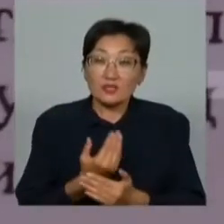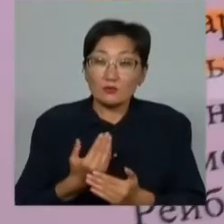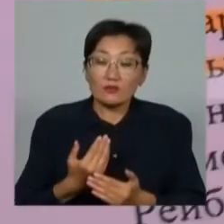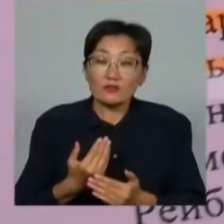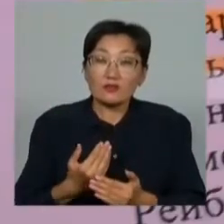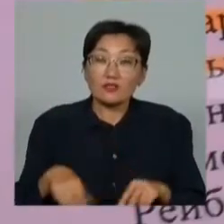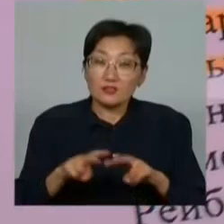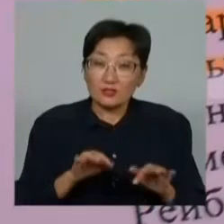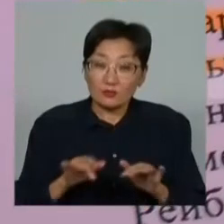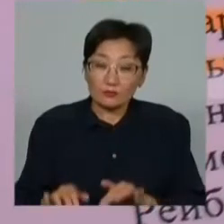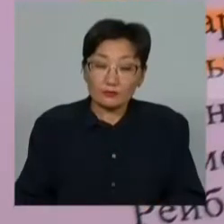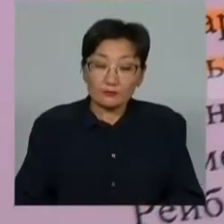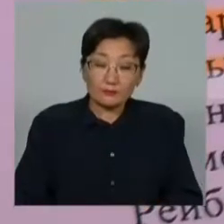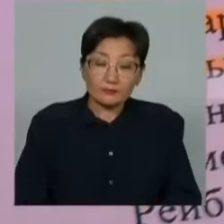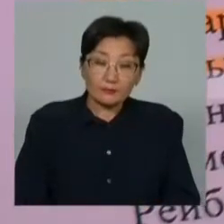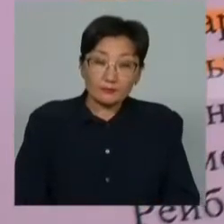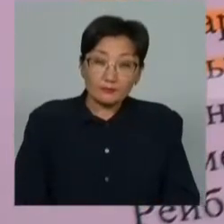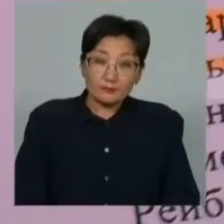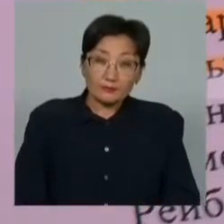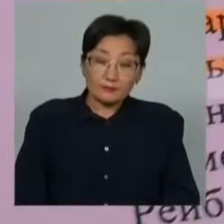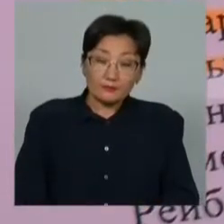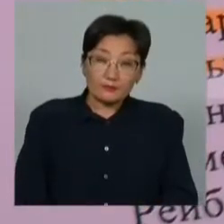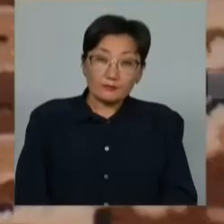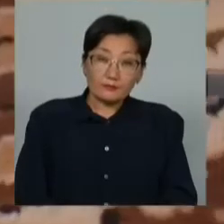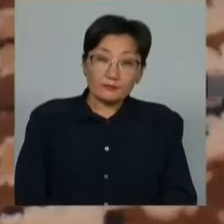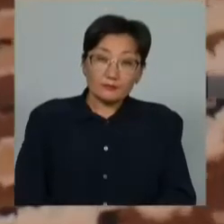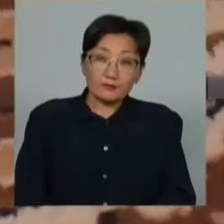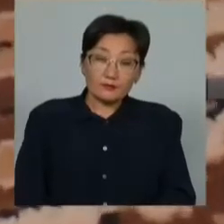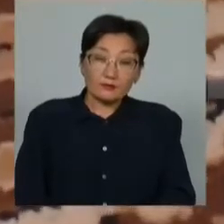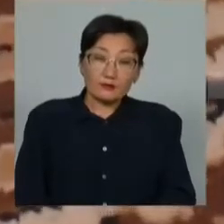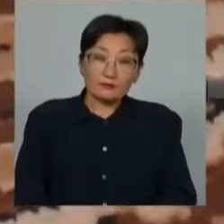расследование. Ануар Амангельдинов, Алина Нургожина, Северо-Казахстанская область, телеканал Алматы.